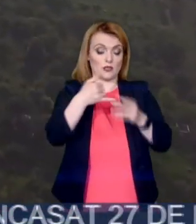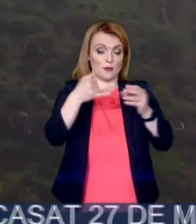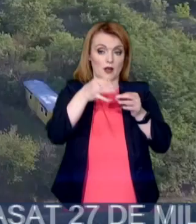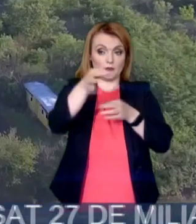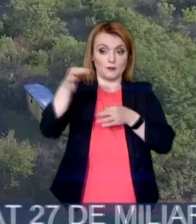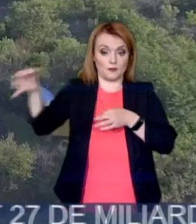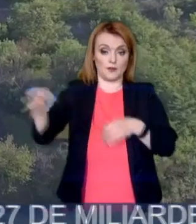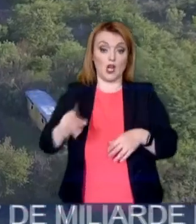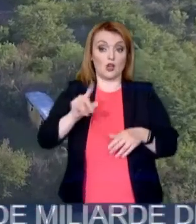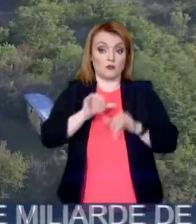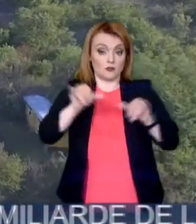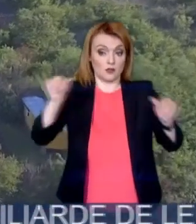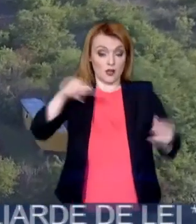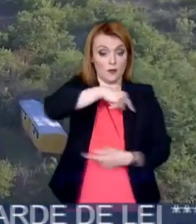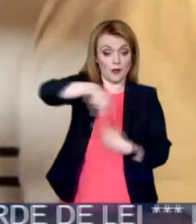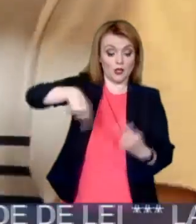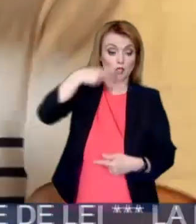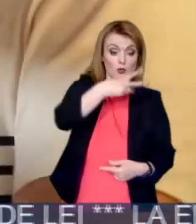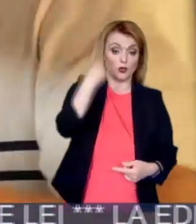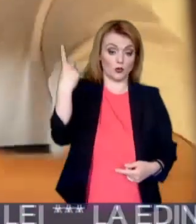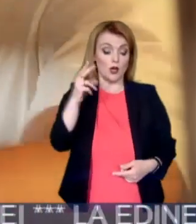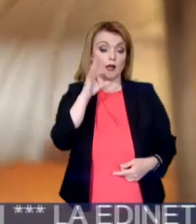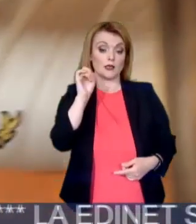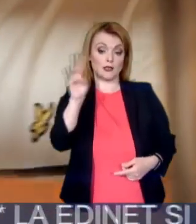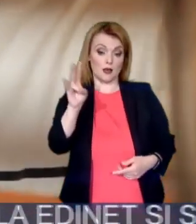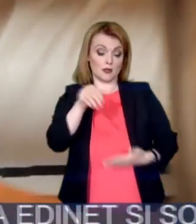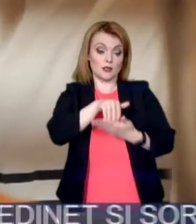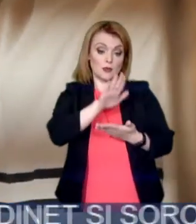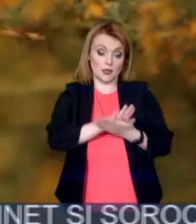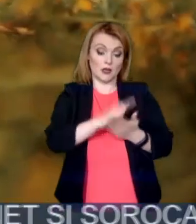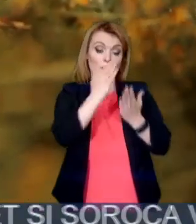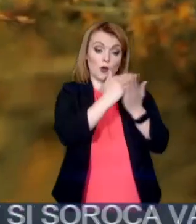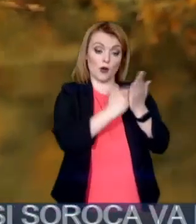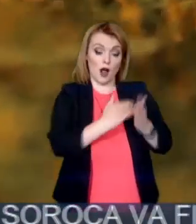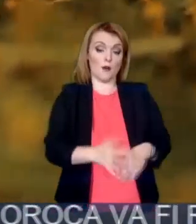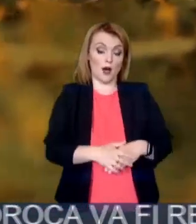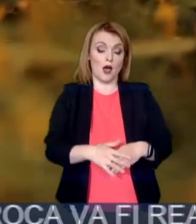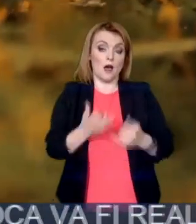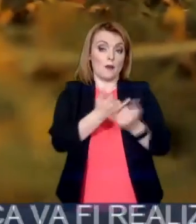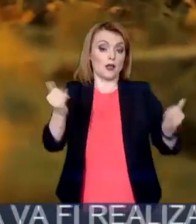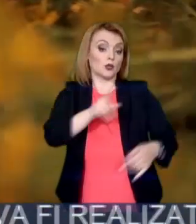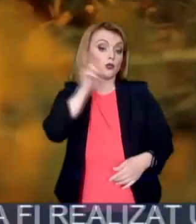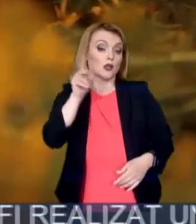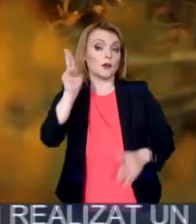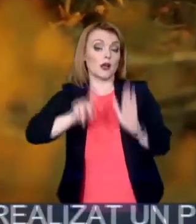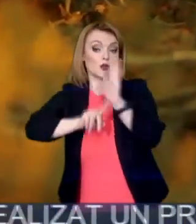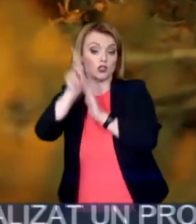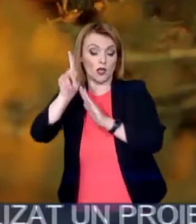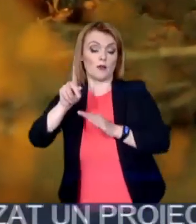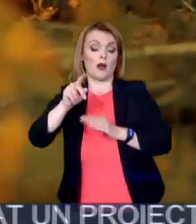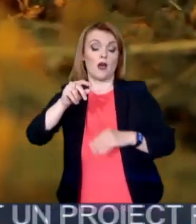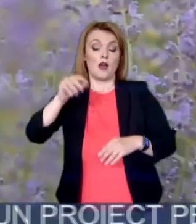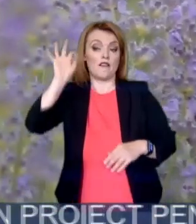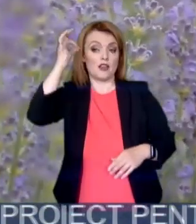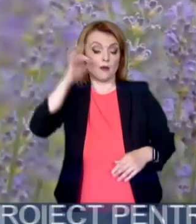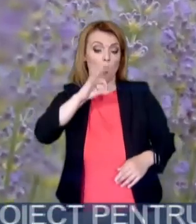Pentru dezvoltarea afacerii, în 2021, Cristian a aplicat la programul Start pentru tineri implementat de ODIHM și a obținut o